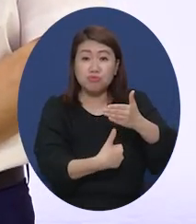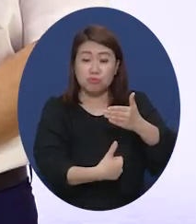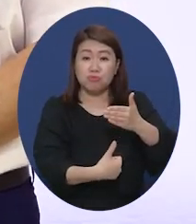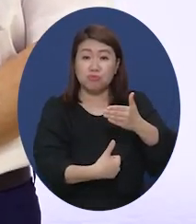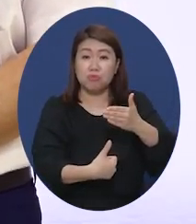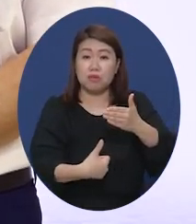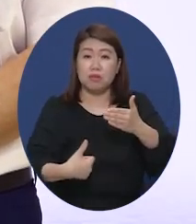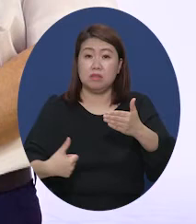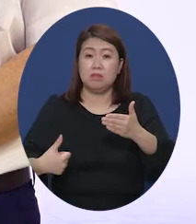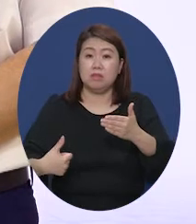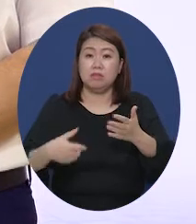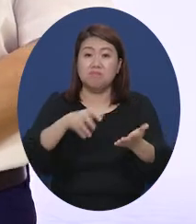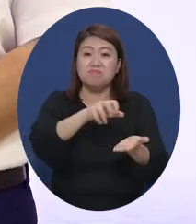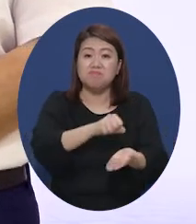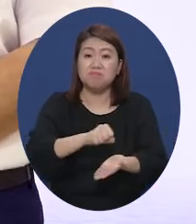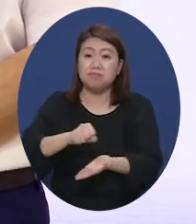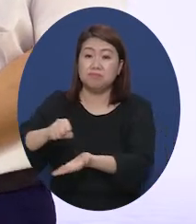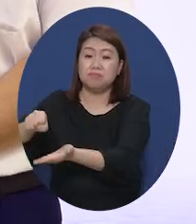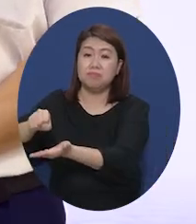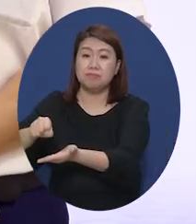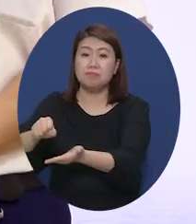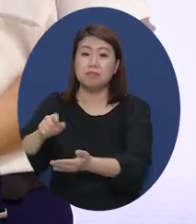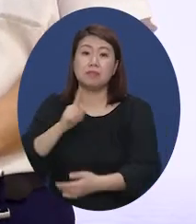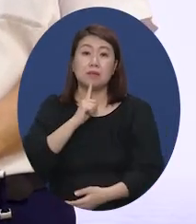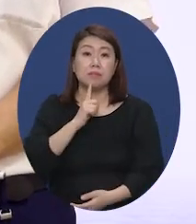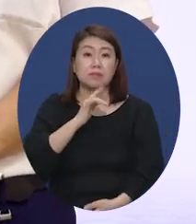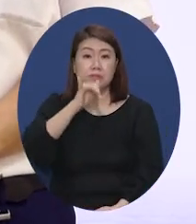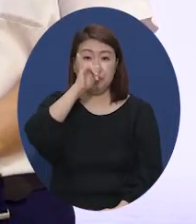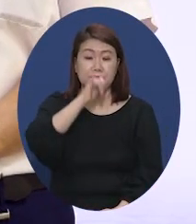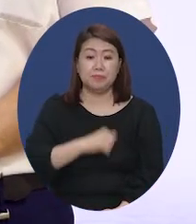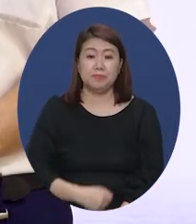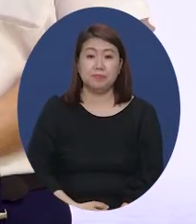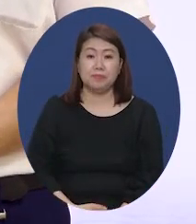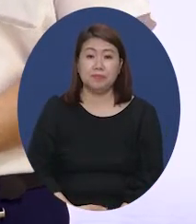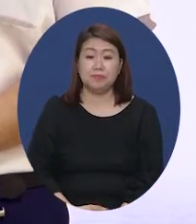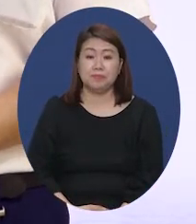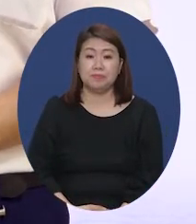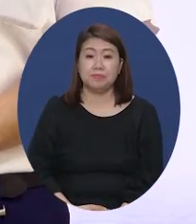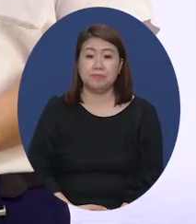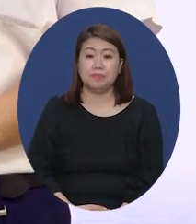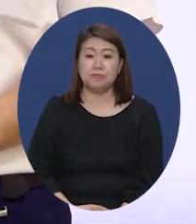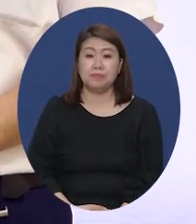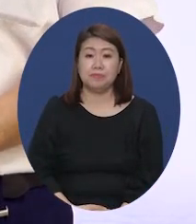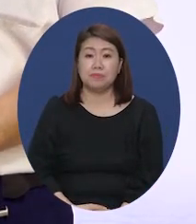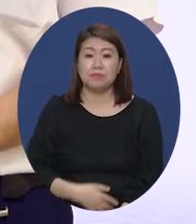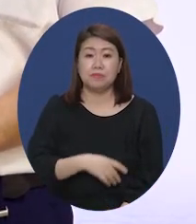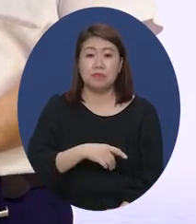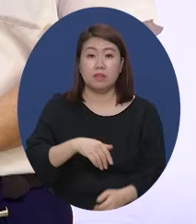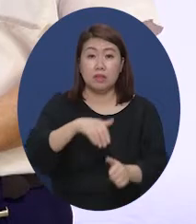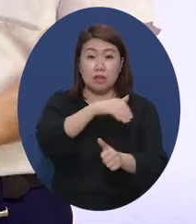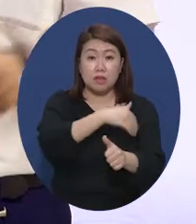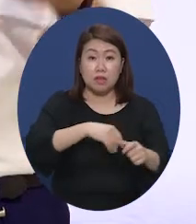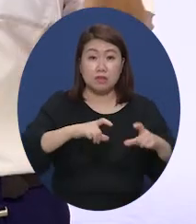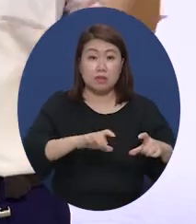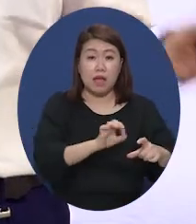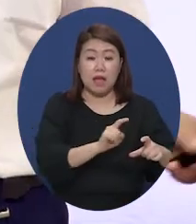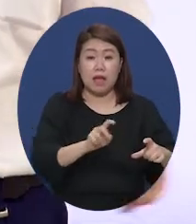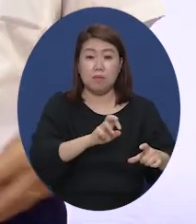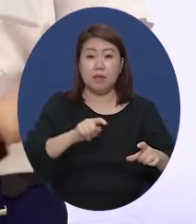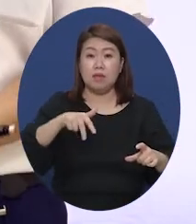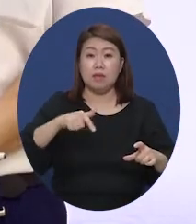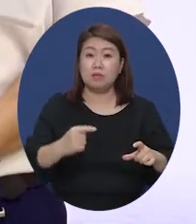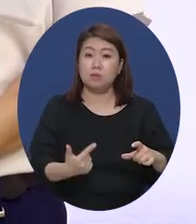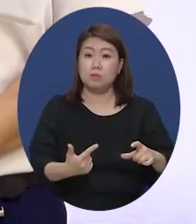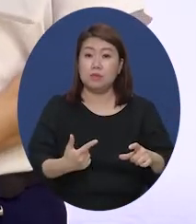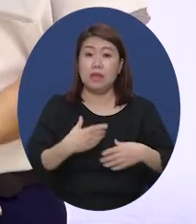아마존을 통해서 마약을 운반했다는 얘기도 나오더라고 보니까 그 다음에 이들은 또 어떻게 됩니까? 그 아마존 그 치안이